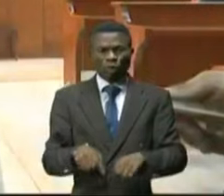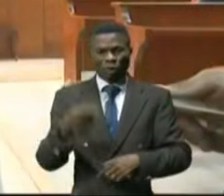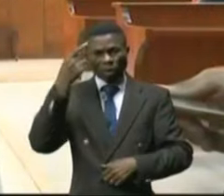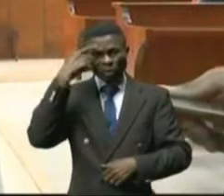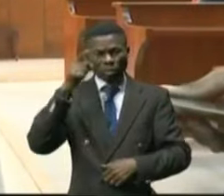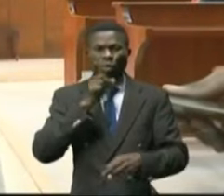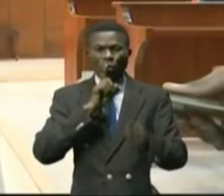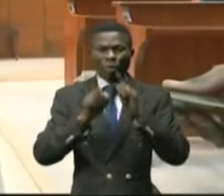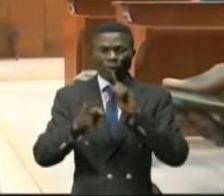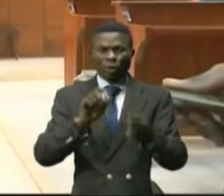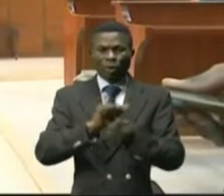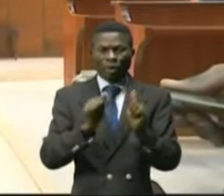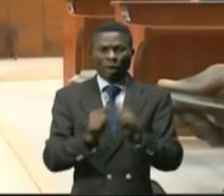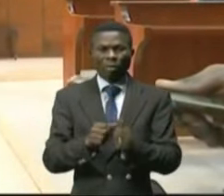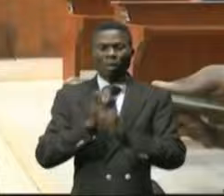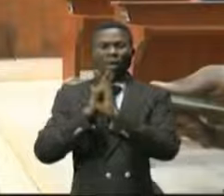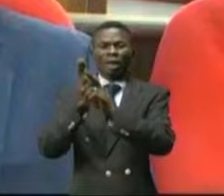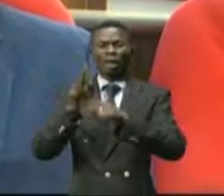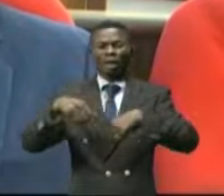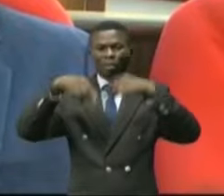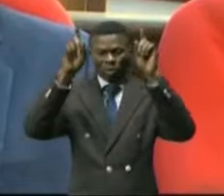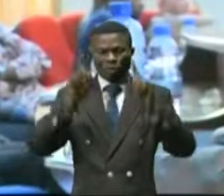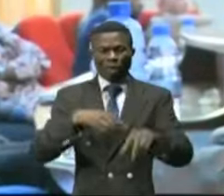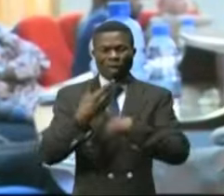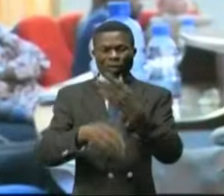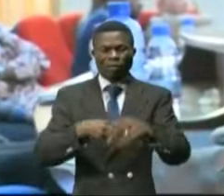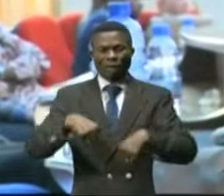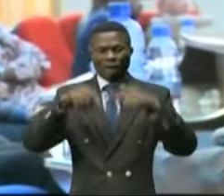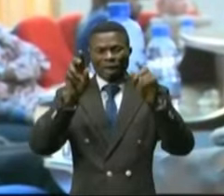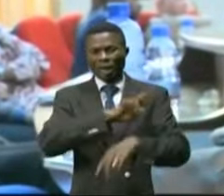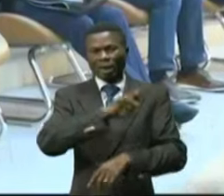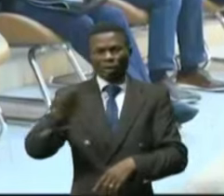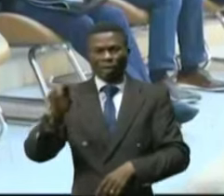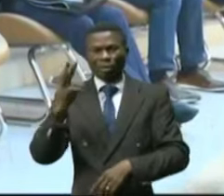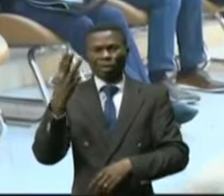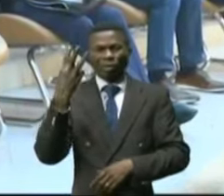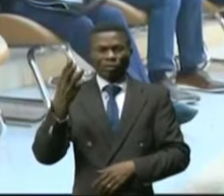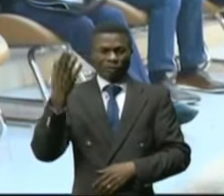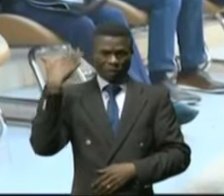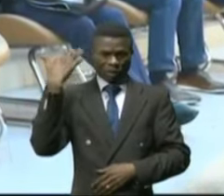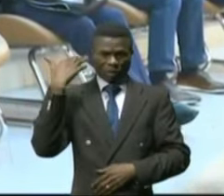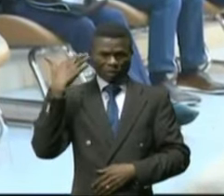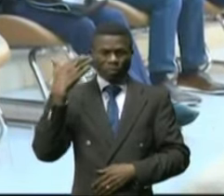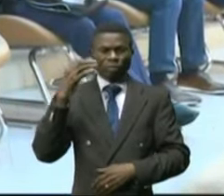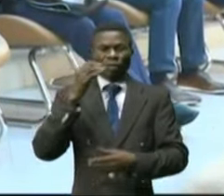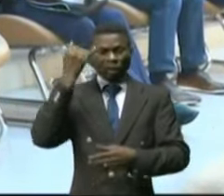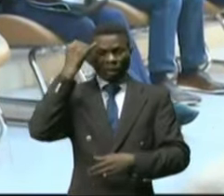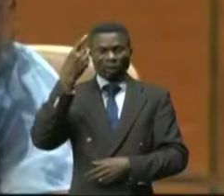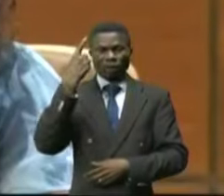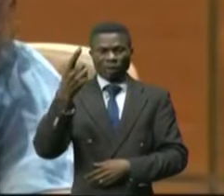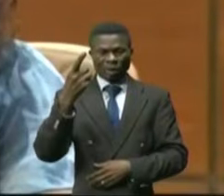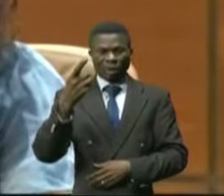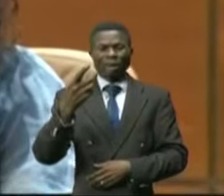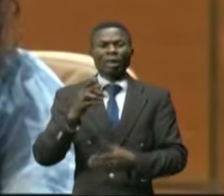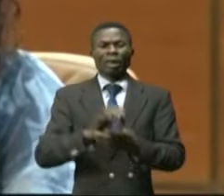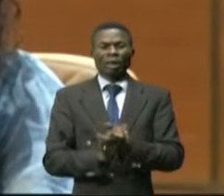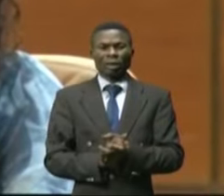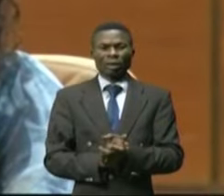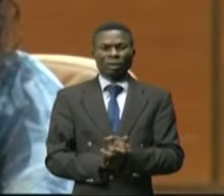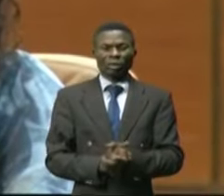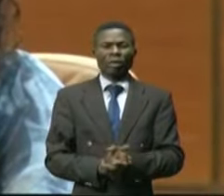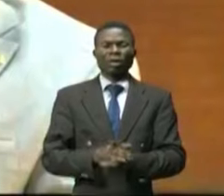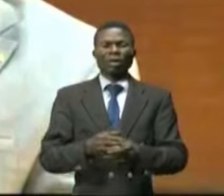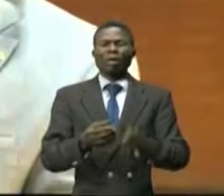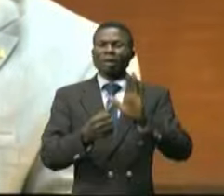pouvoir échanger sur le rapport annuel des activités qui ont été faites. Une seule thématique passée au peigne fin, la